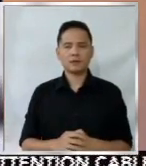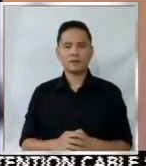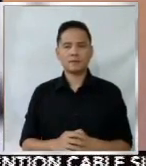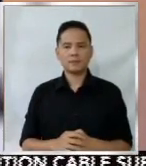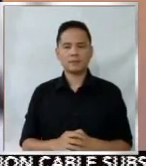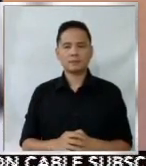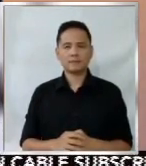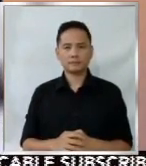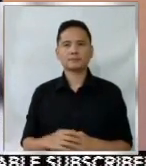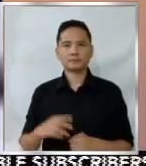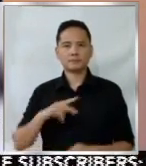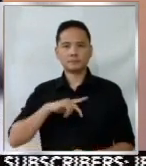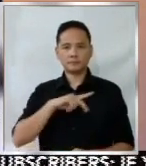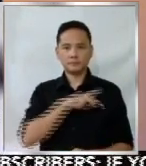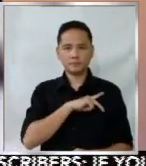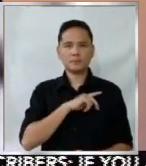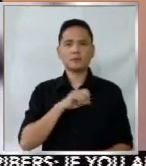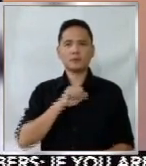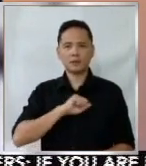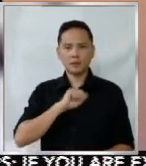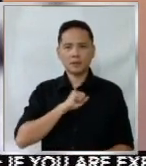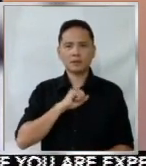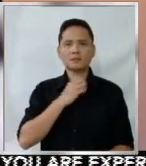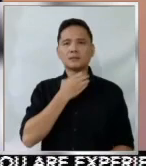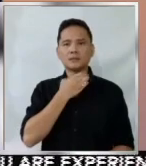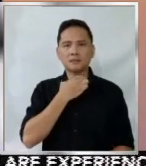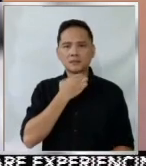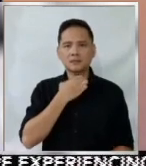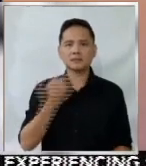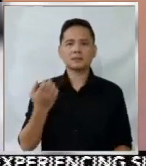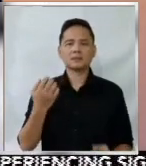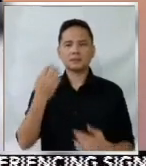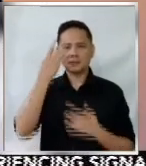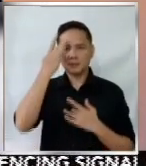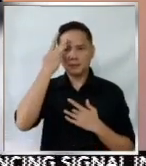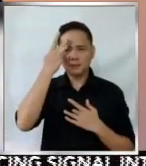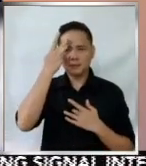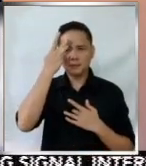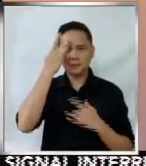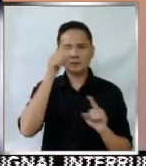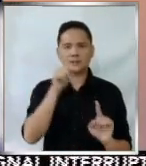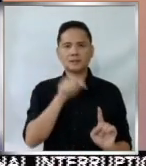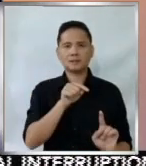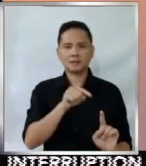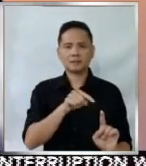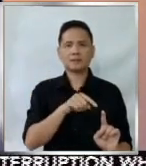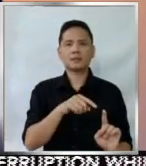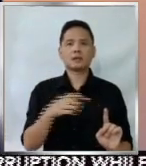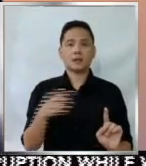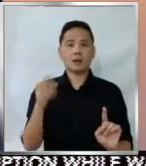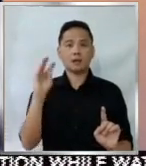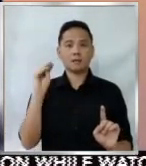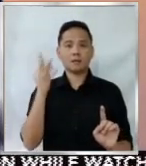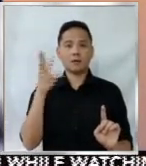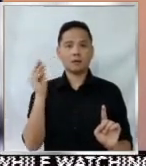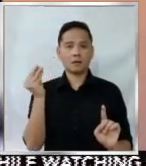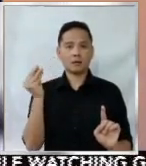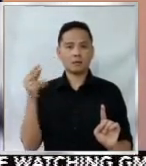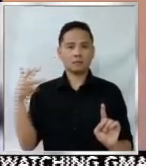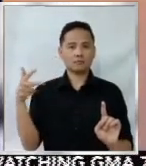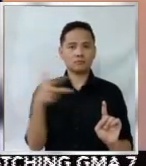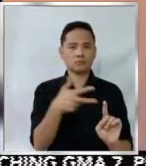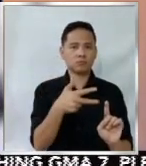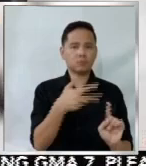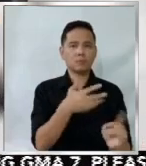siya, COVID-related pneumonia. So she was picked up by the ambulance. My brother couldn't even take her